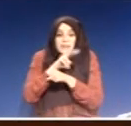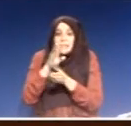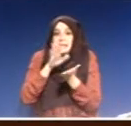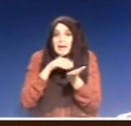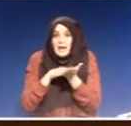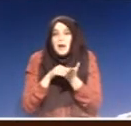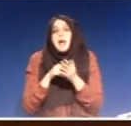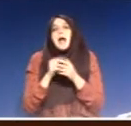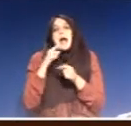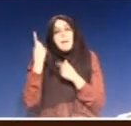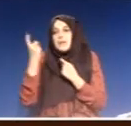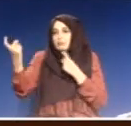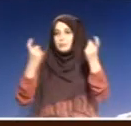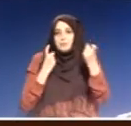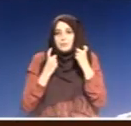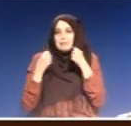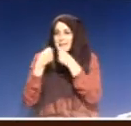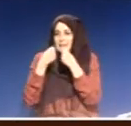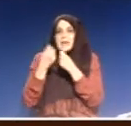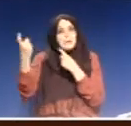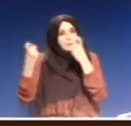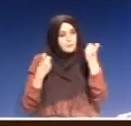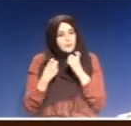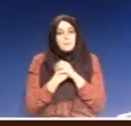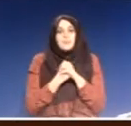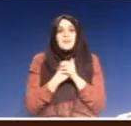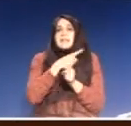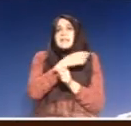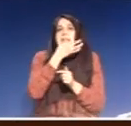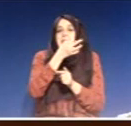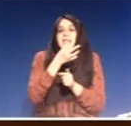واحد يخدم ويخدم بالصفة ويخدم بالصفة